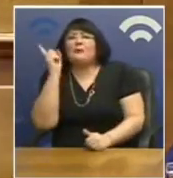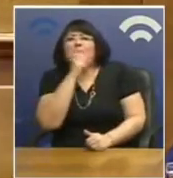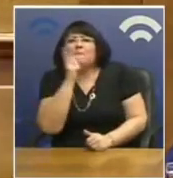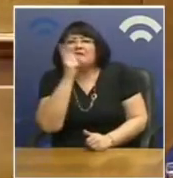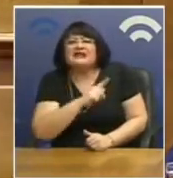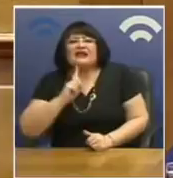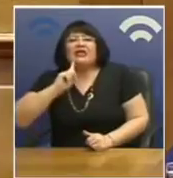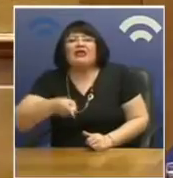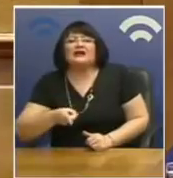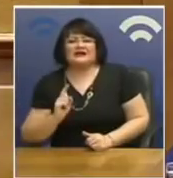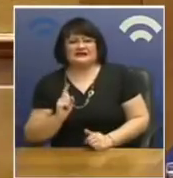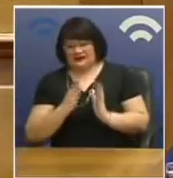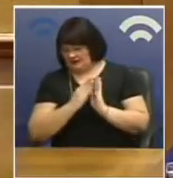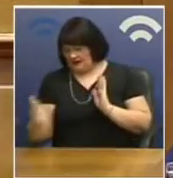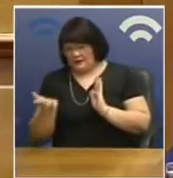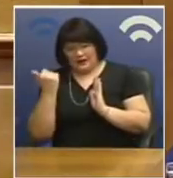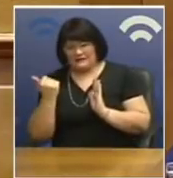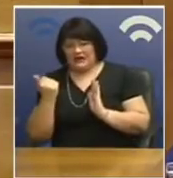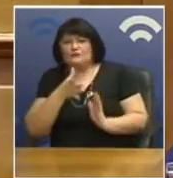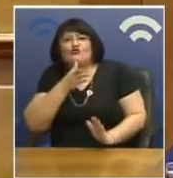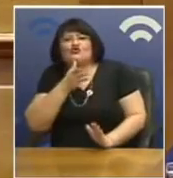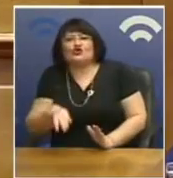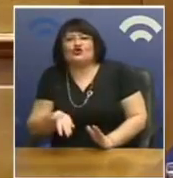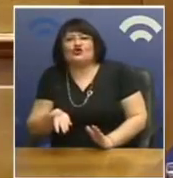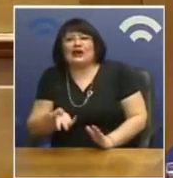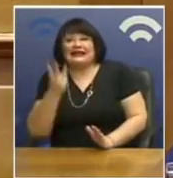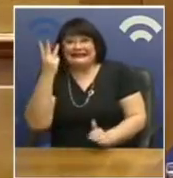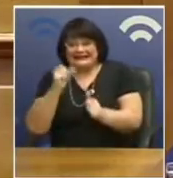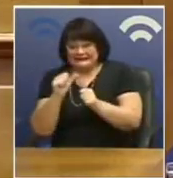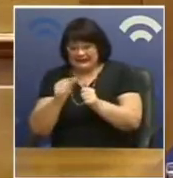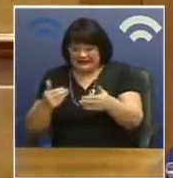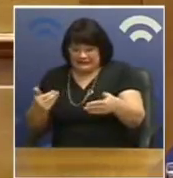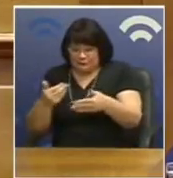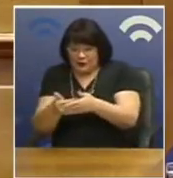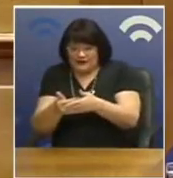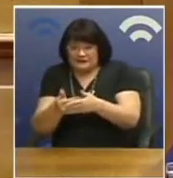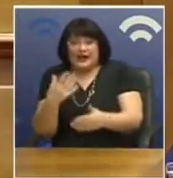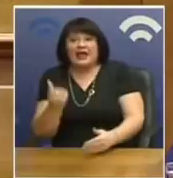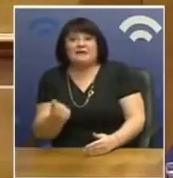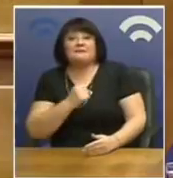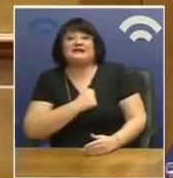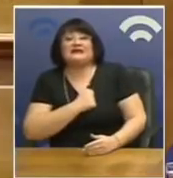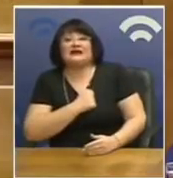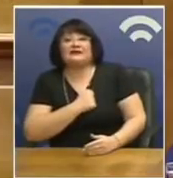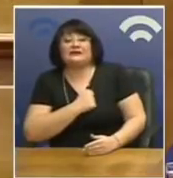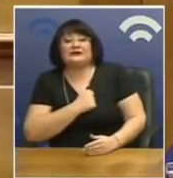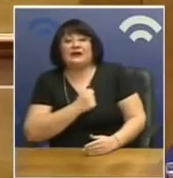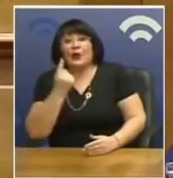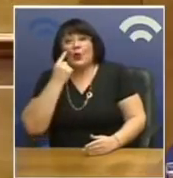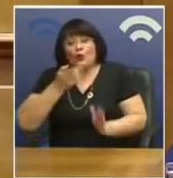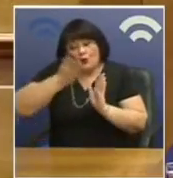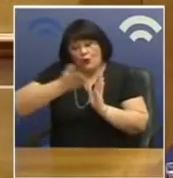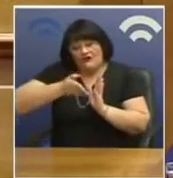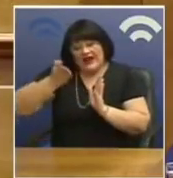διάταξη. Διότι η αρχή έχει 3 μήνες προθεσμία για ποιο πράγμα? Για να αποστείλει τους φακέλους των